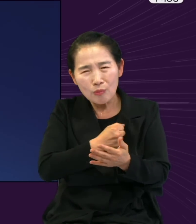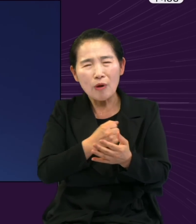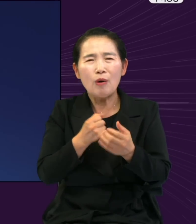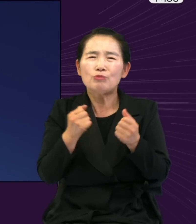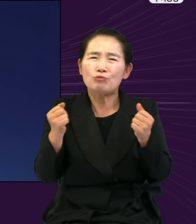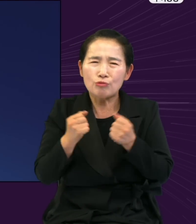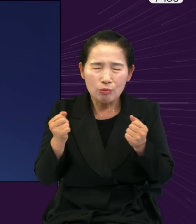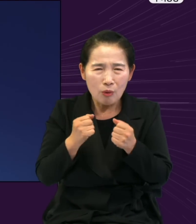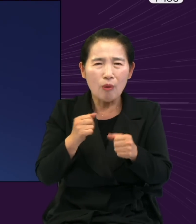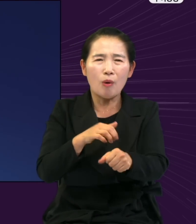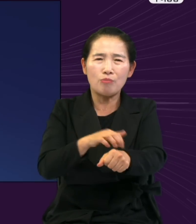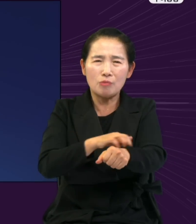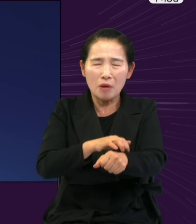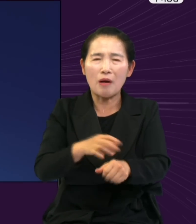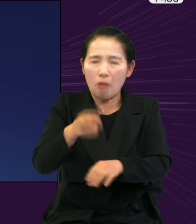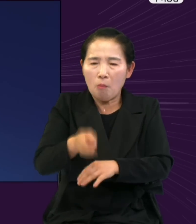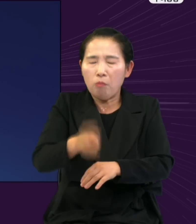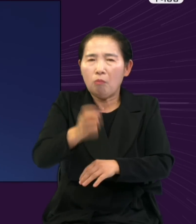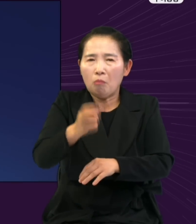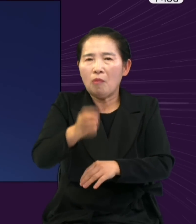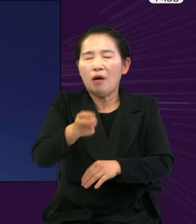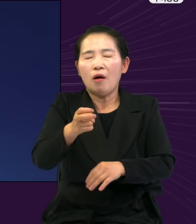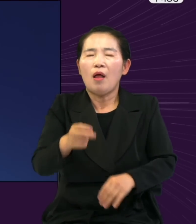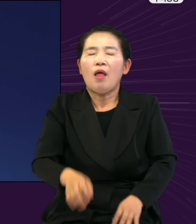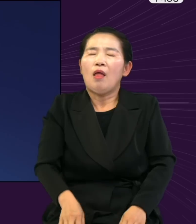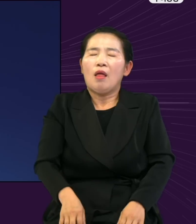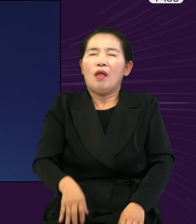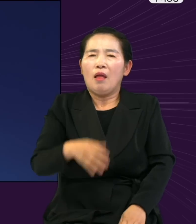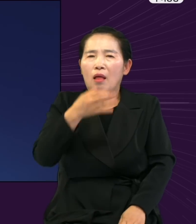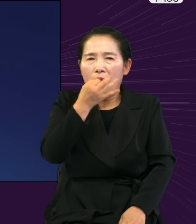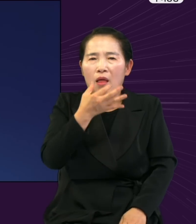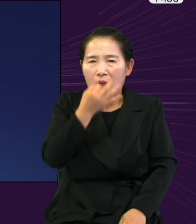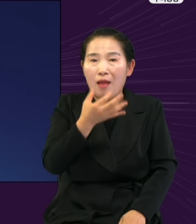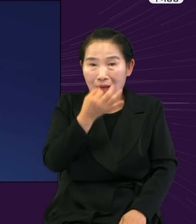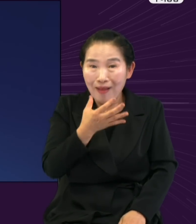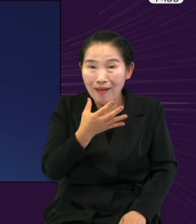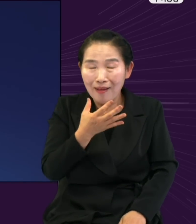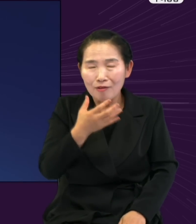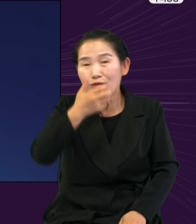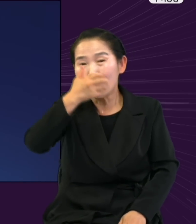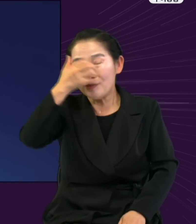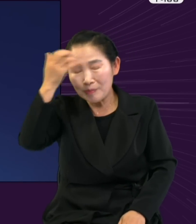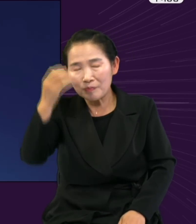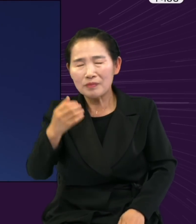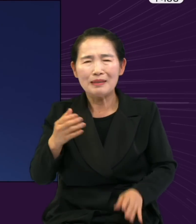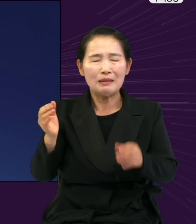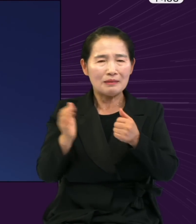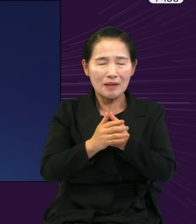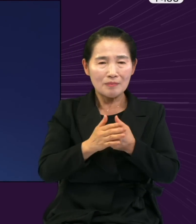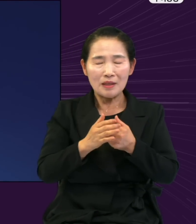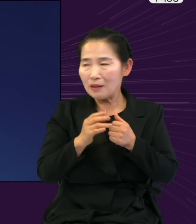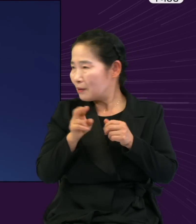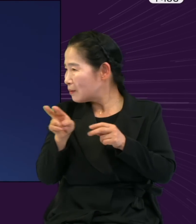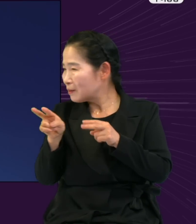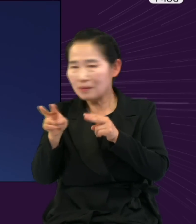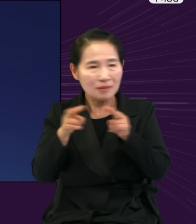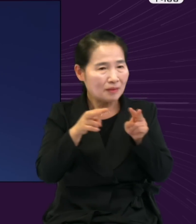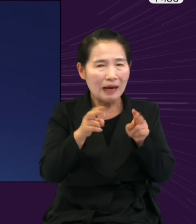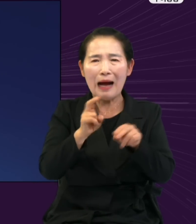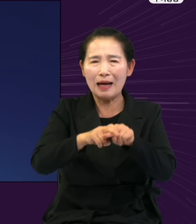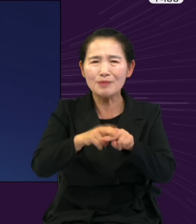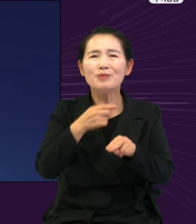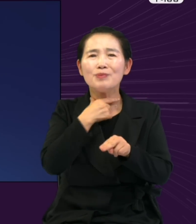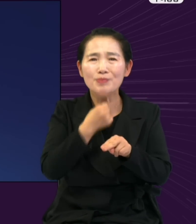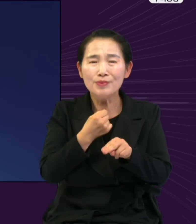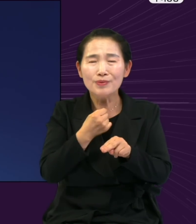불편했고 덜컹거리는 버스가 너무너무 힘들었어요. 그래서 앉을 자리를 좀 찾았죠. 근데 누군가 제 어깨를